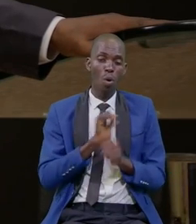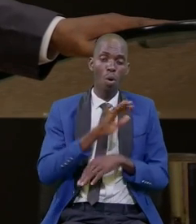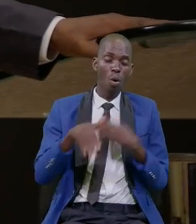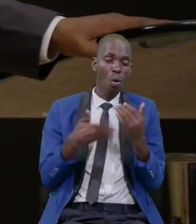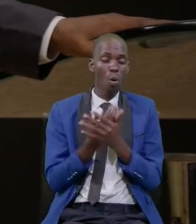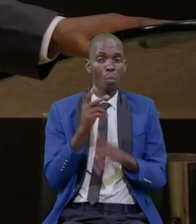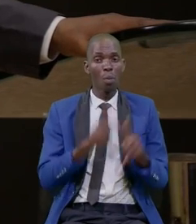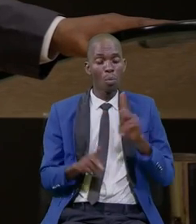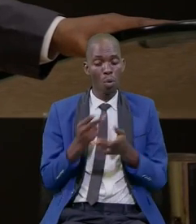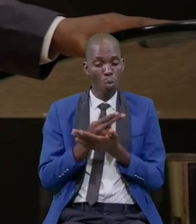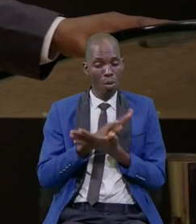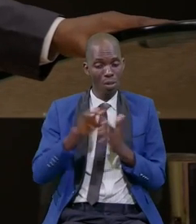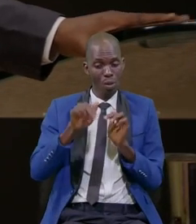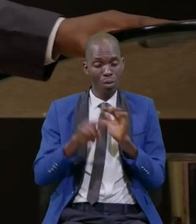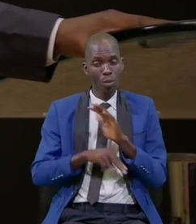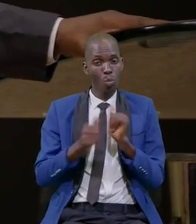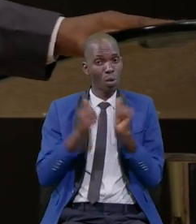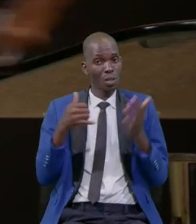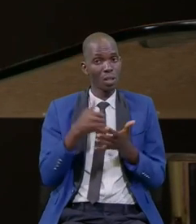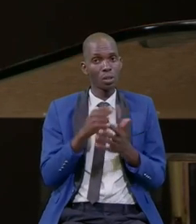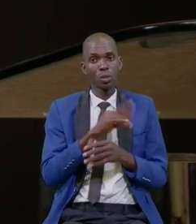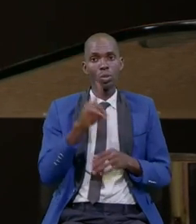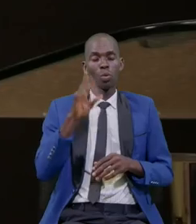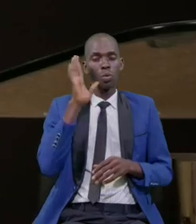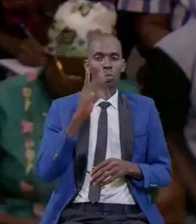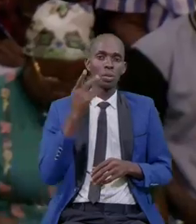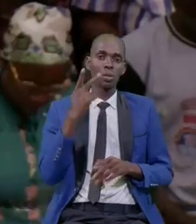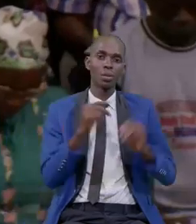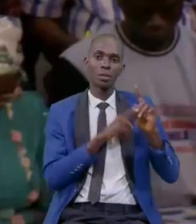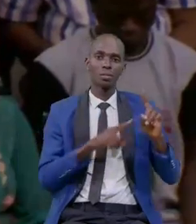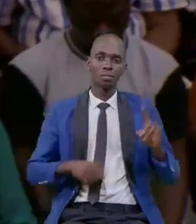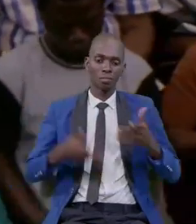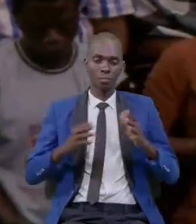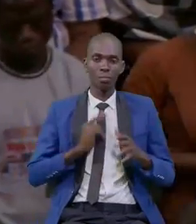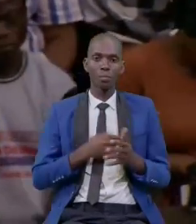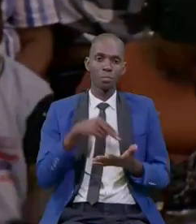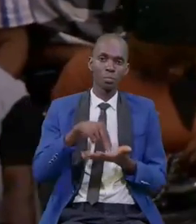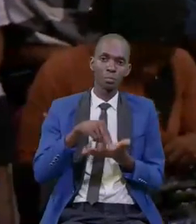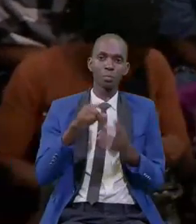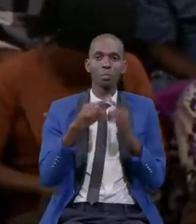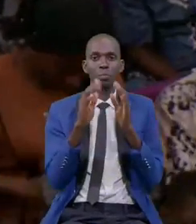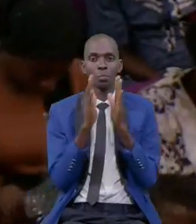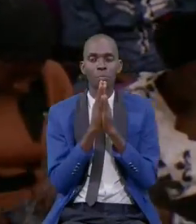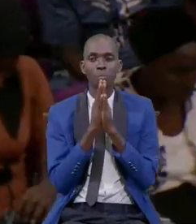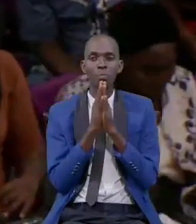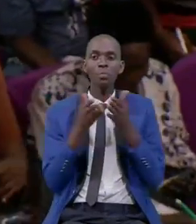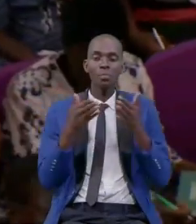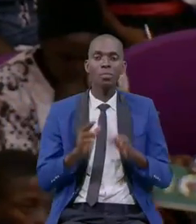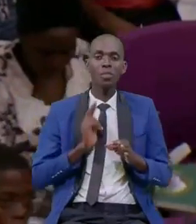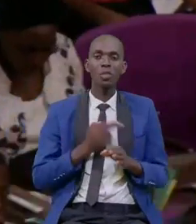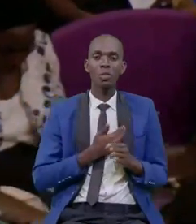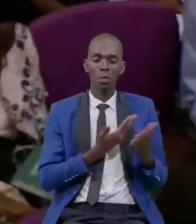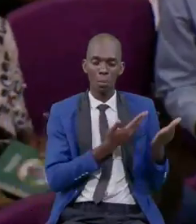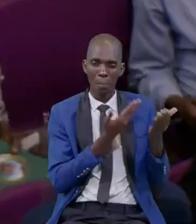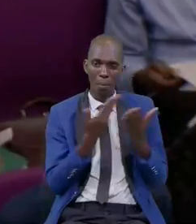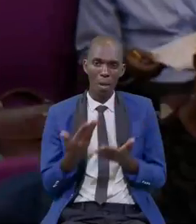sanctification sans laquelle personne ne verra le Seigneur. Tenons-nous debout maintenant et parlons au Seigneur dans la prière. Amenons tout ce